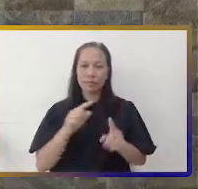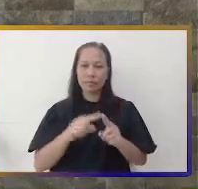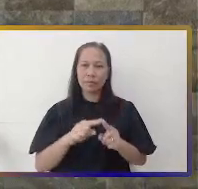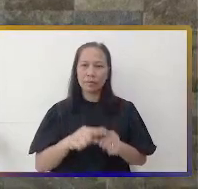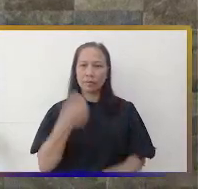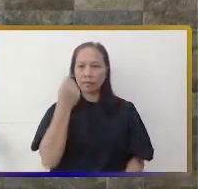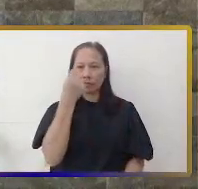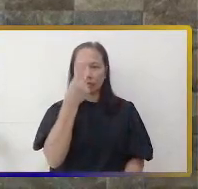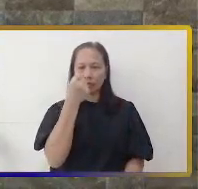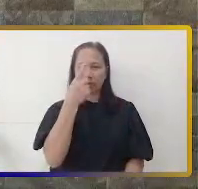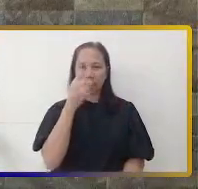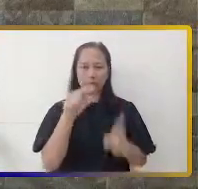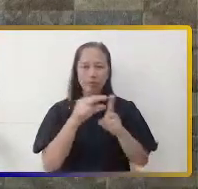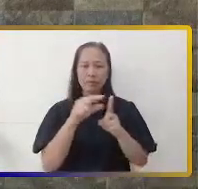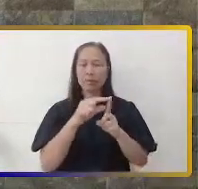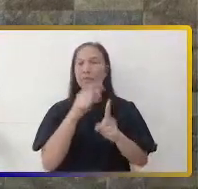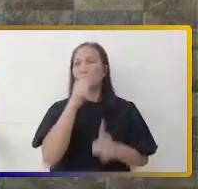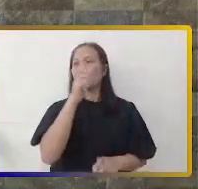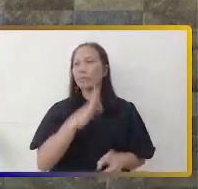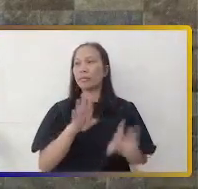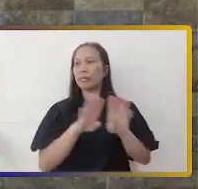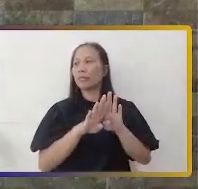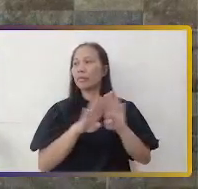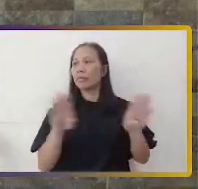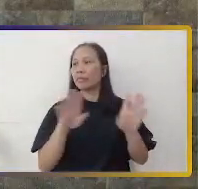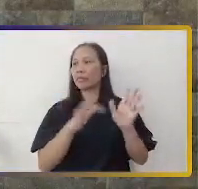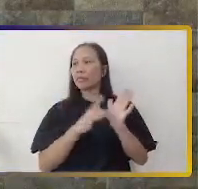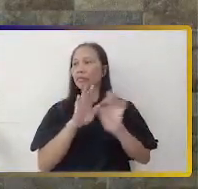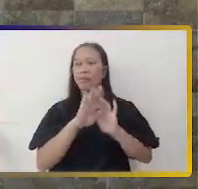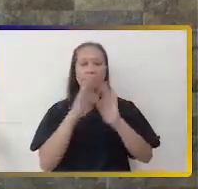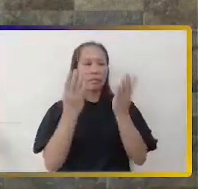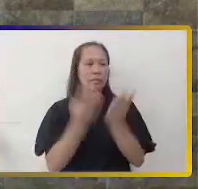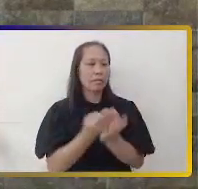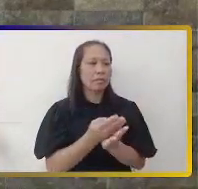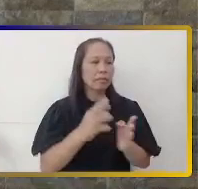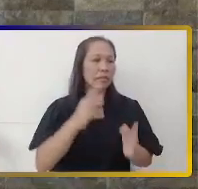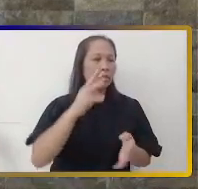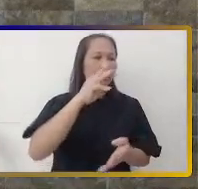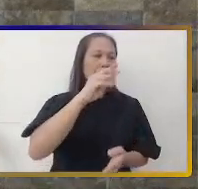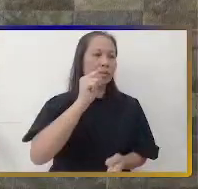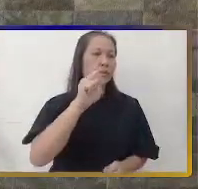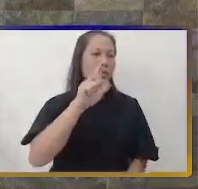of God right let's open our bibles mal ch